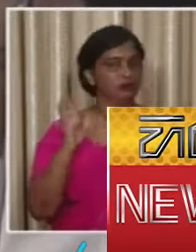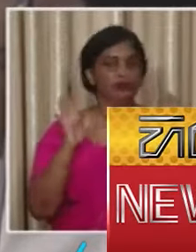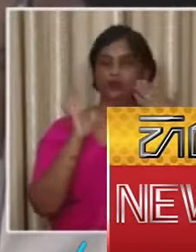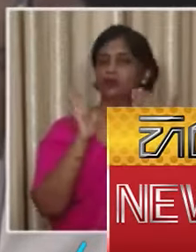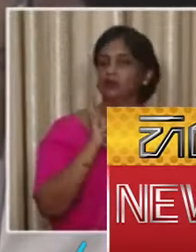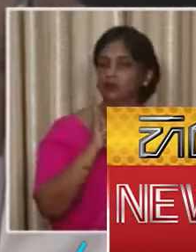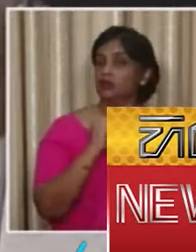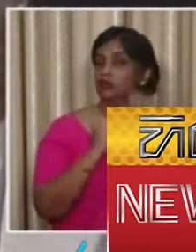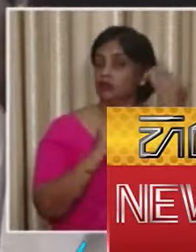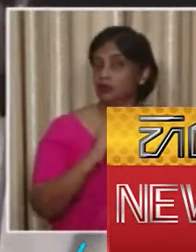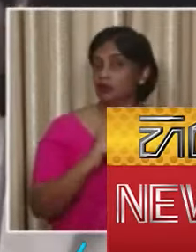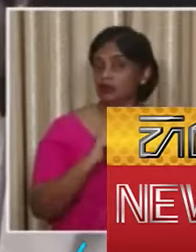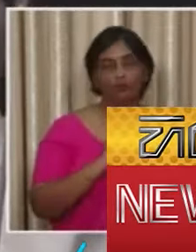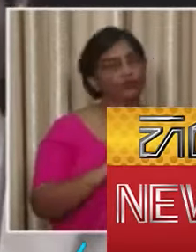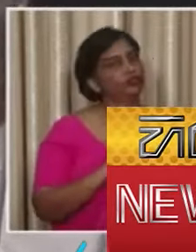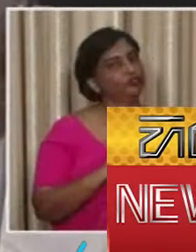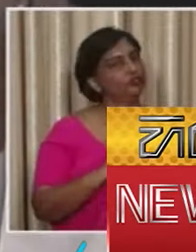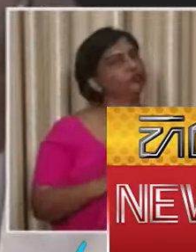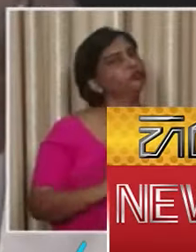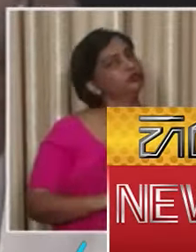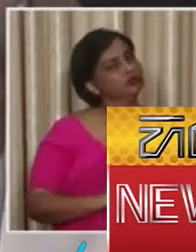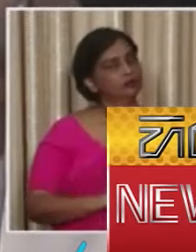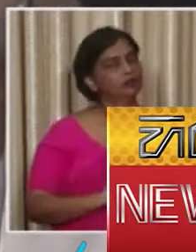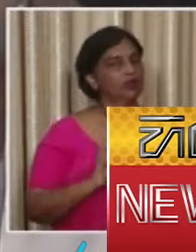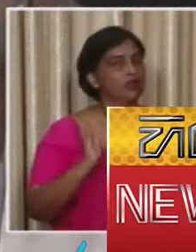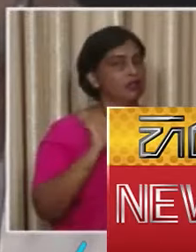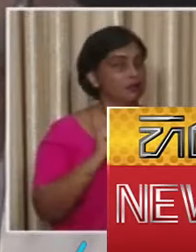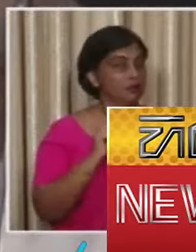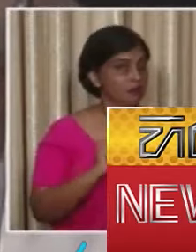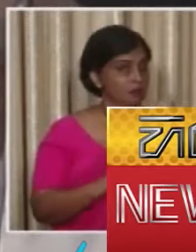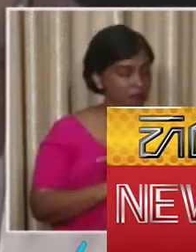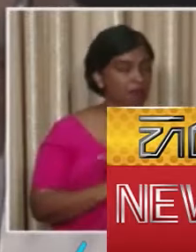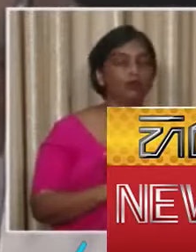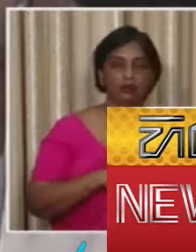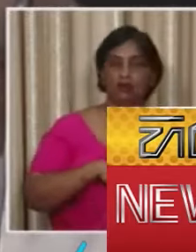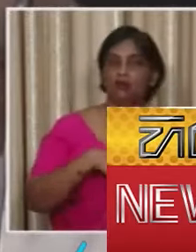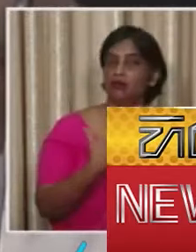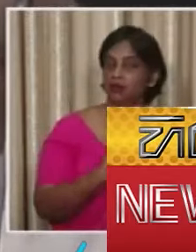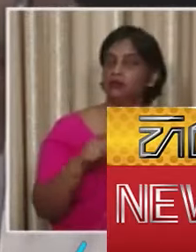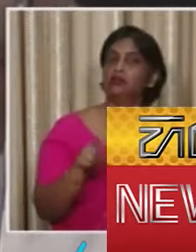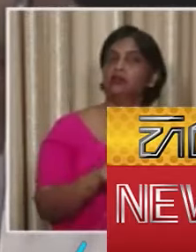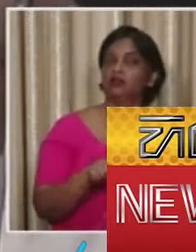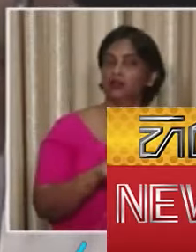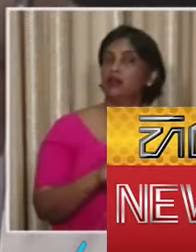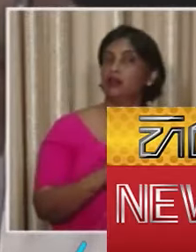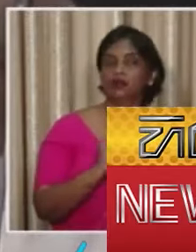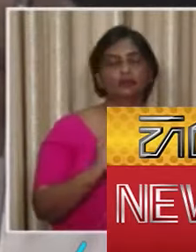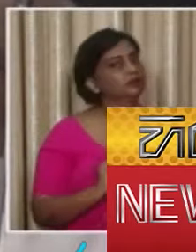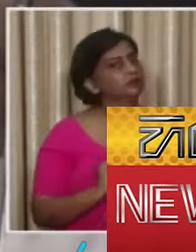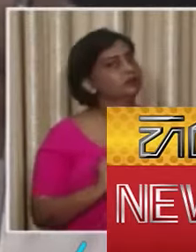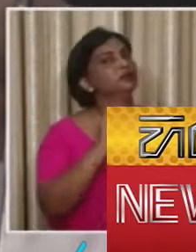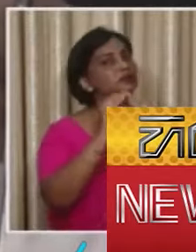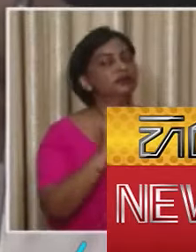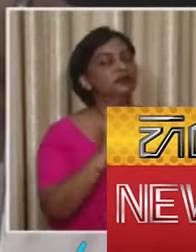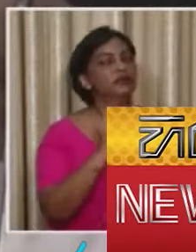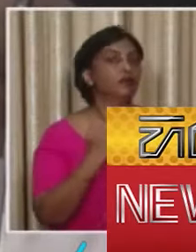මගින් අනාගතයේදී ශක්තිමත් ස්ථාවරයක සිට ණය ගෙවීම අවකාශ ලැබෙන පරිදි ආර්ථිකය වර්ධනය කර